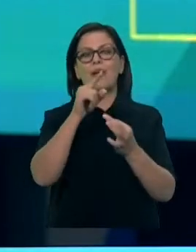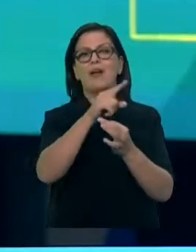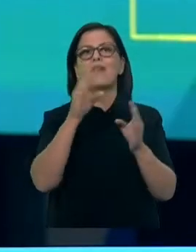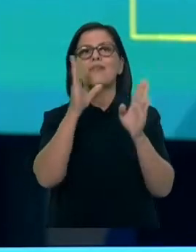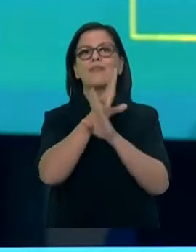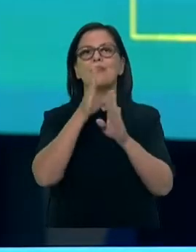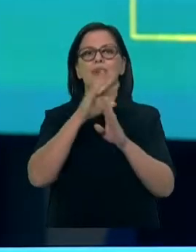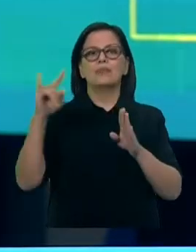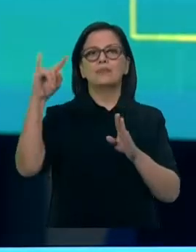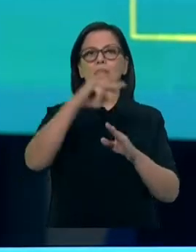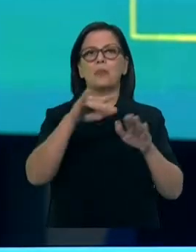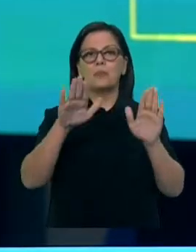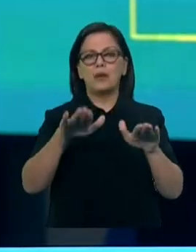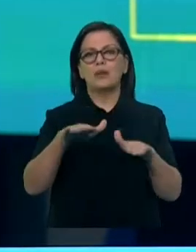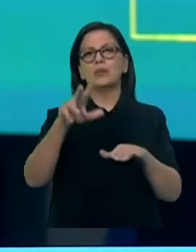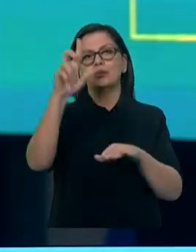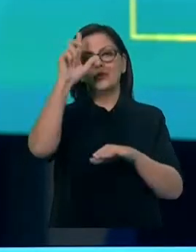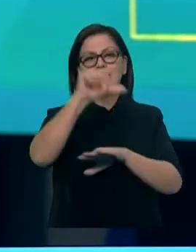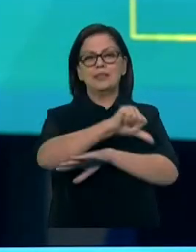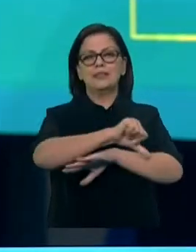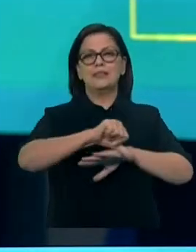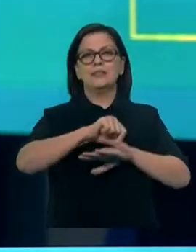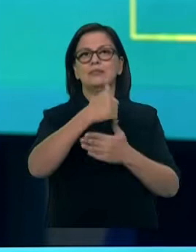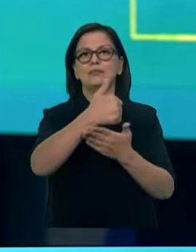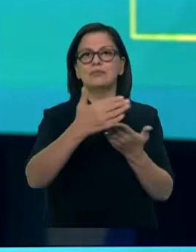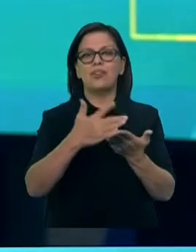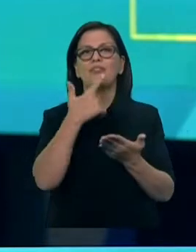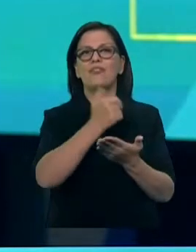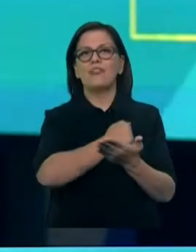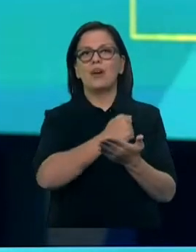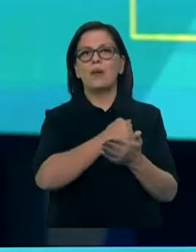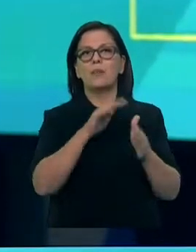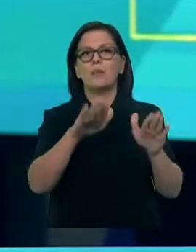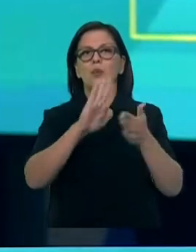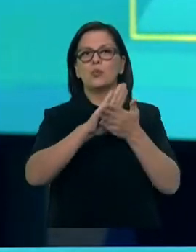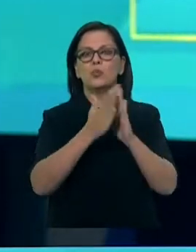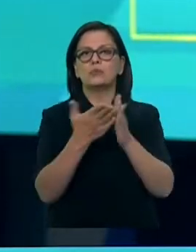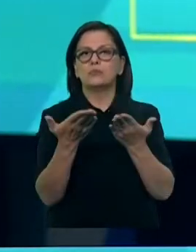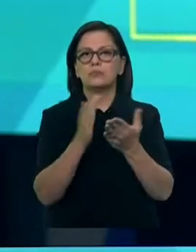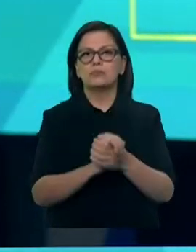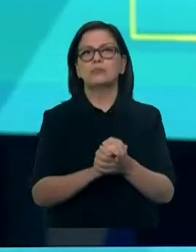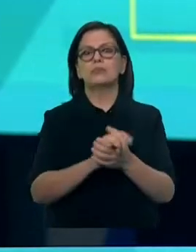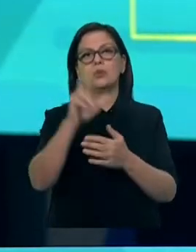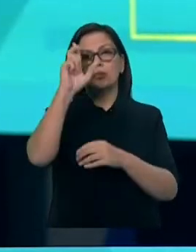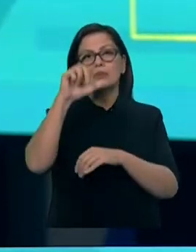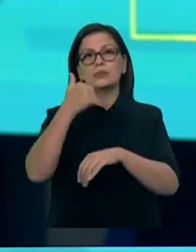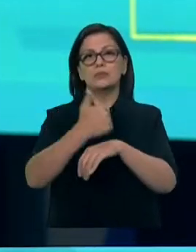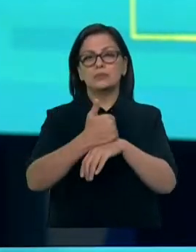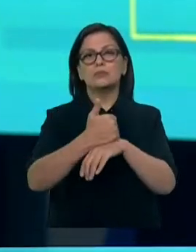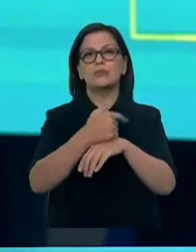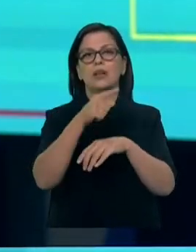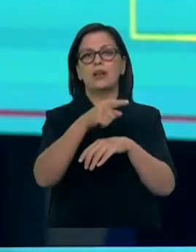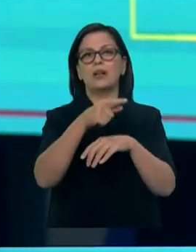gedişi, eləcə də Dövlət Sərhəd Xidmətinin rayonda yerləşən hərbi hissəsinə yaradılan şəraitlə tanış olublar. Dövlət başçısı